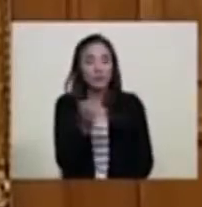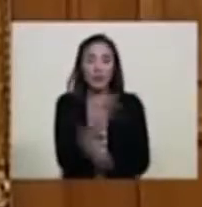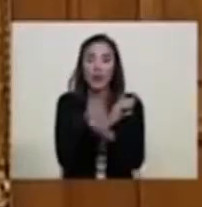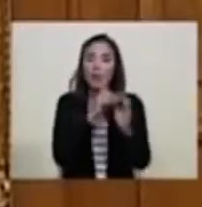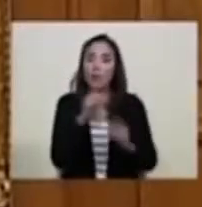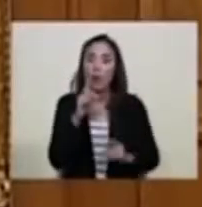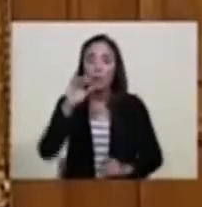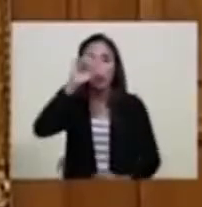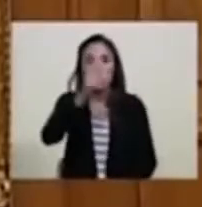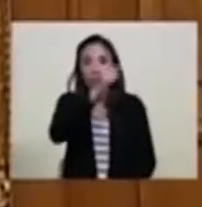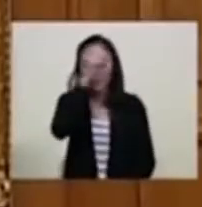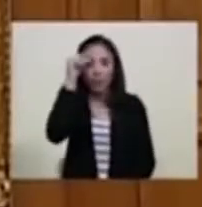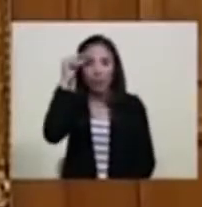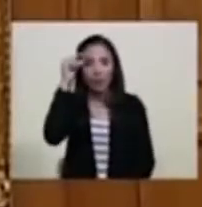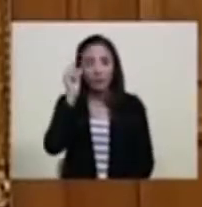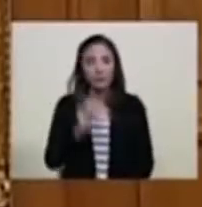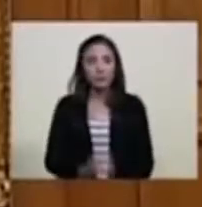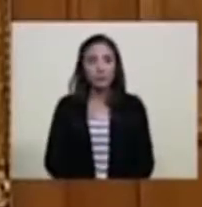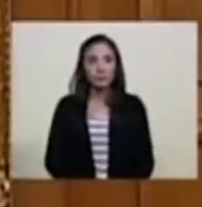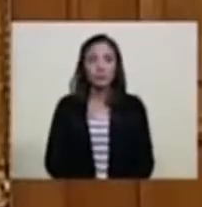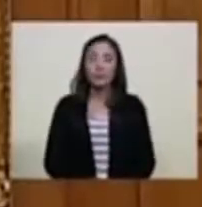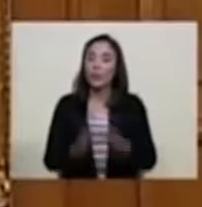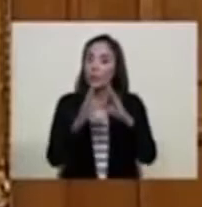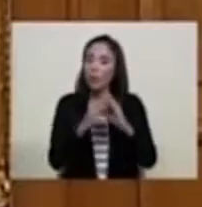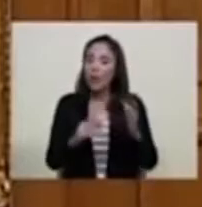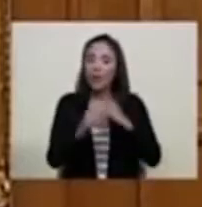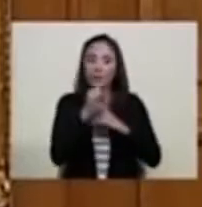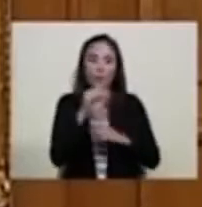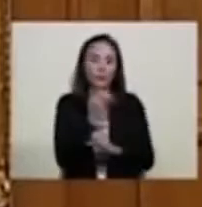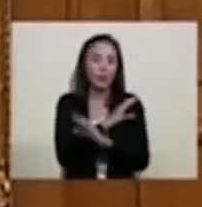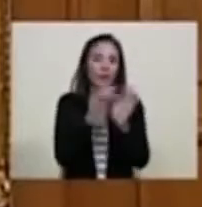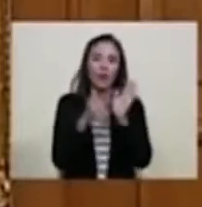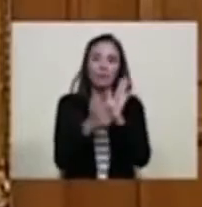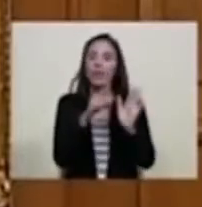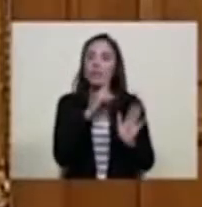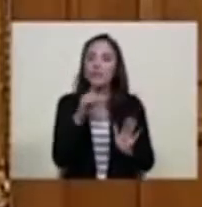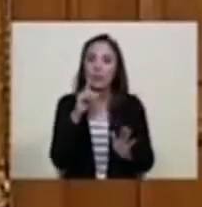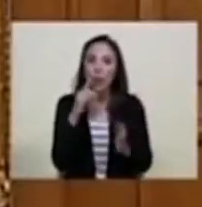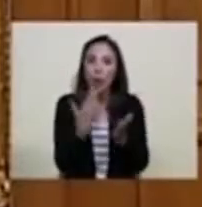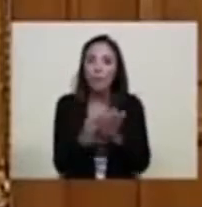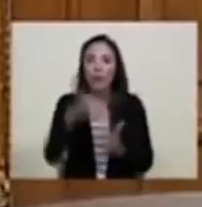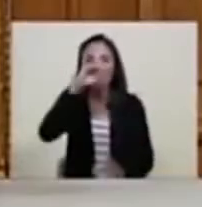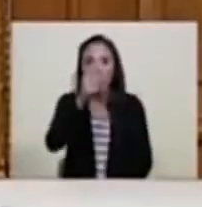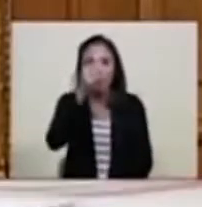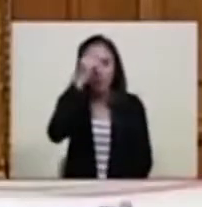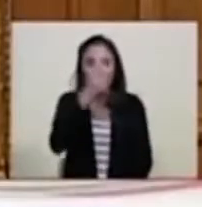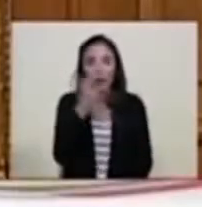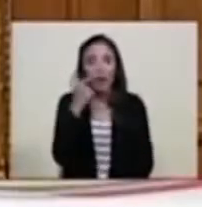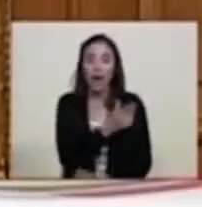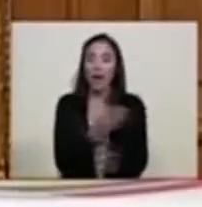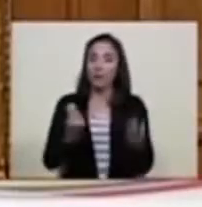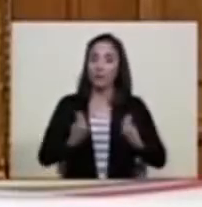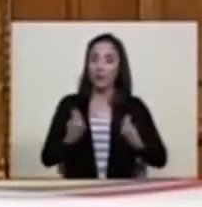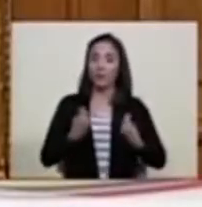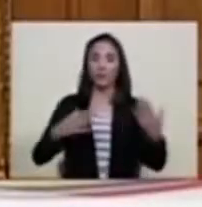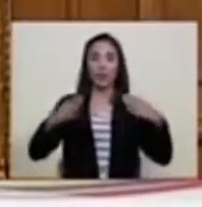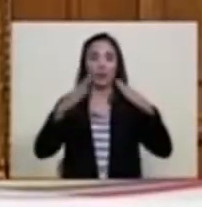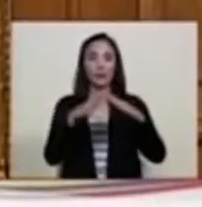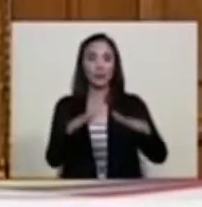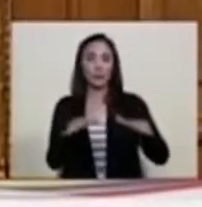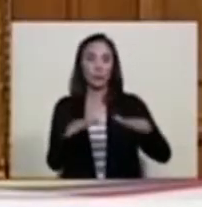se joindre à nous pour demander le rétablissement de la démocratie au Venezuela, a déclaré Trump à l'Assemblée générale des Nations